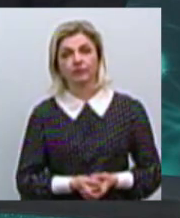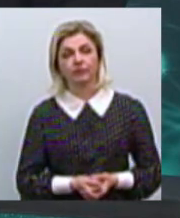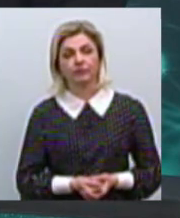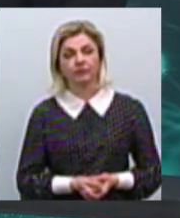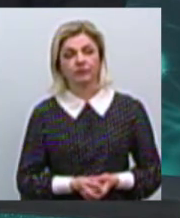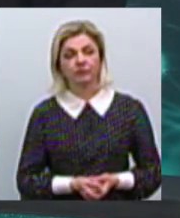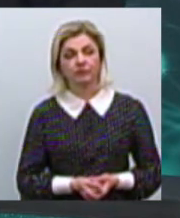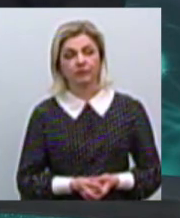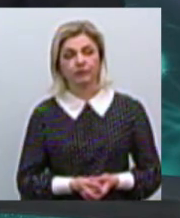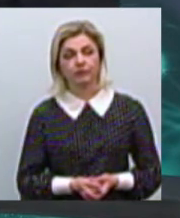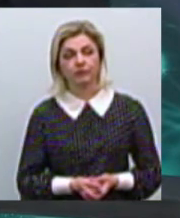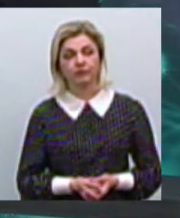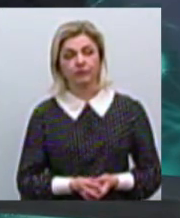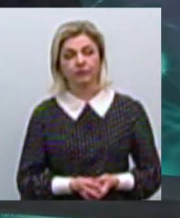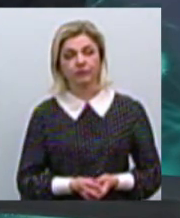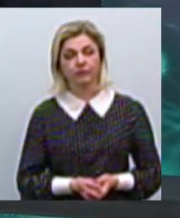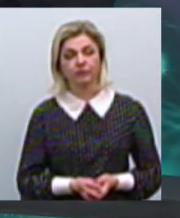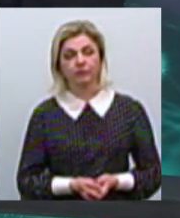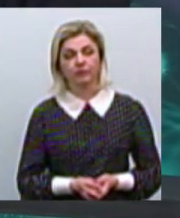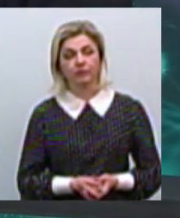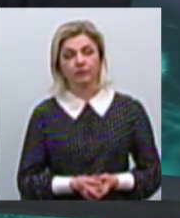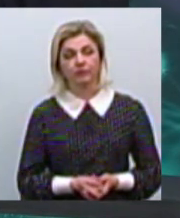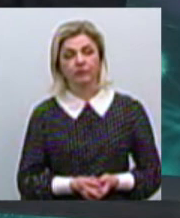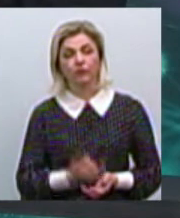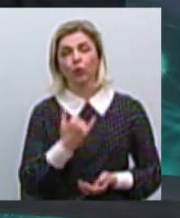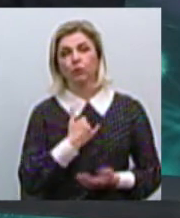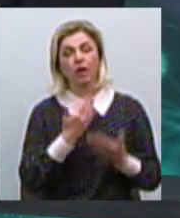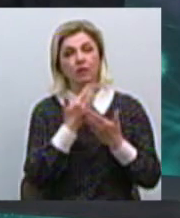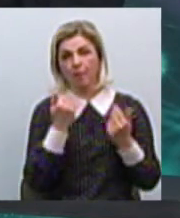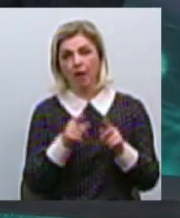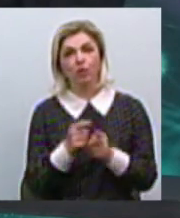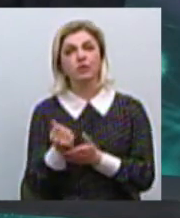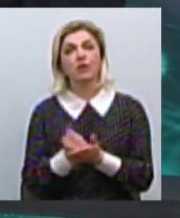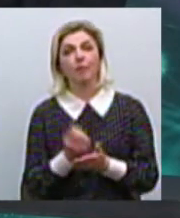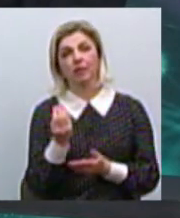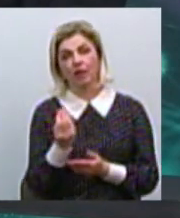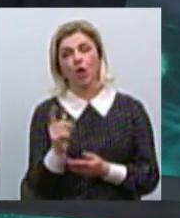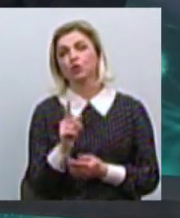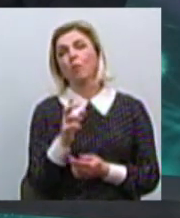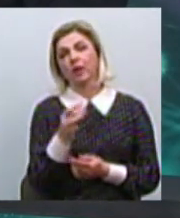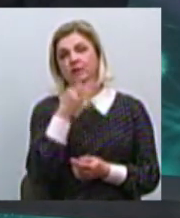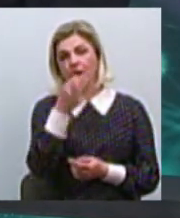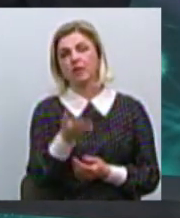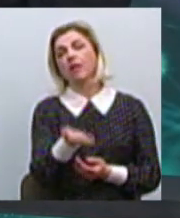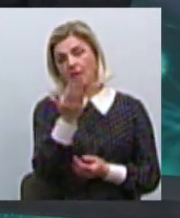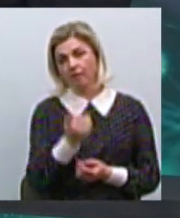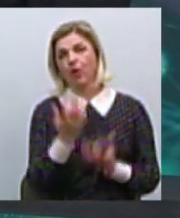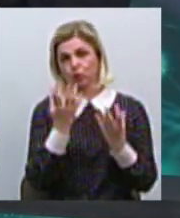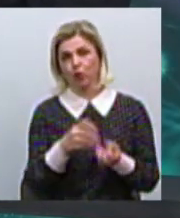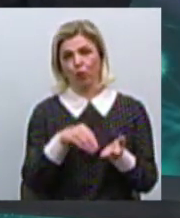недолуге десь у чомусь. У нас немає такого запасу грошей, щоб сказати, о, давайте от там ще й камеру купимо. У нас, на